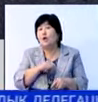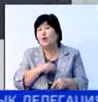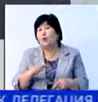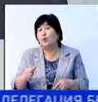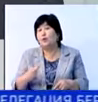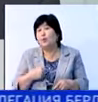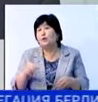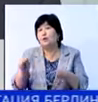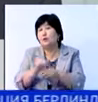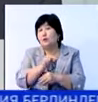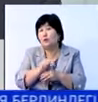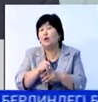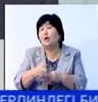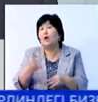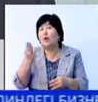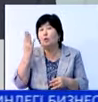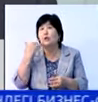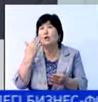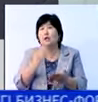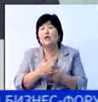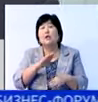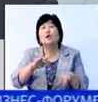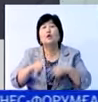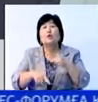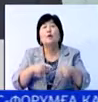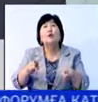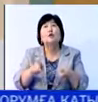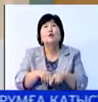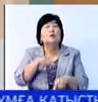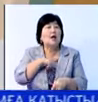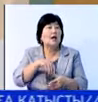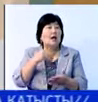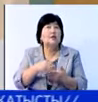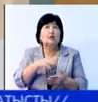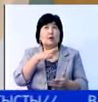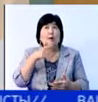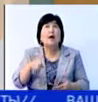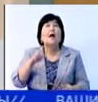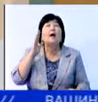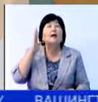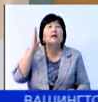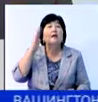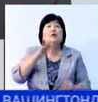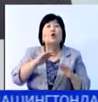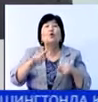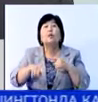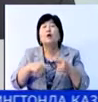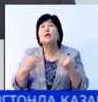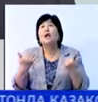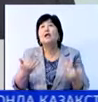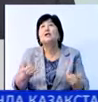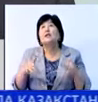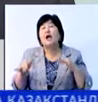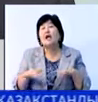дуасымен қайтарған, бұрынғы дәрежесіне келтірген ұрпақ. Сондай қасиеттері көп болған. Барлығы мына келешек ұрпақтар үшін жасалып